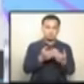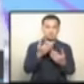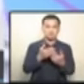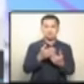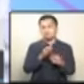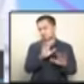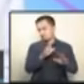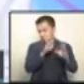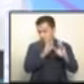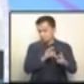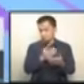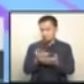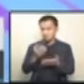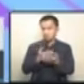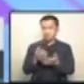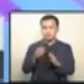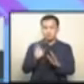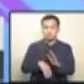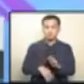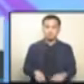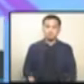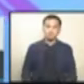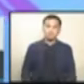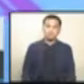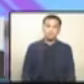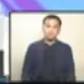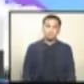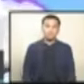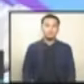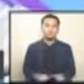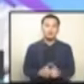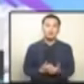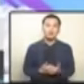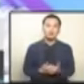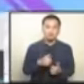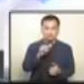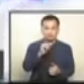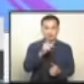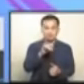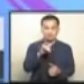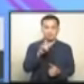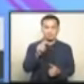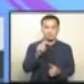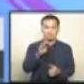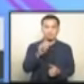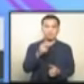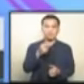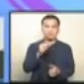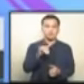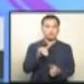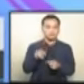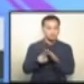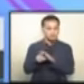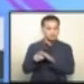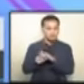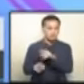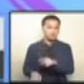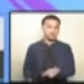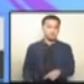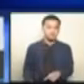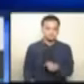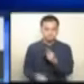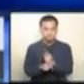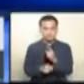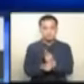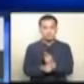sa rekto ng 5-5. Paano sir, kung yun po yung akit bahay, di kawawa naman siya sir. Tama. Sige, again